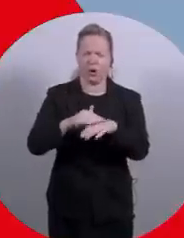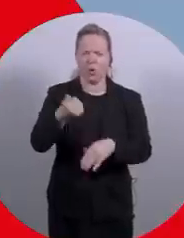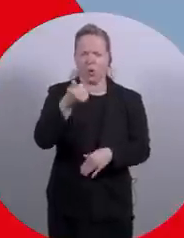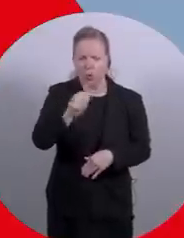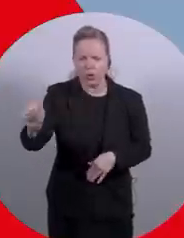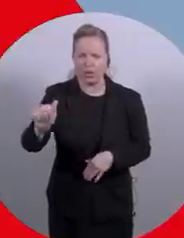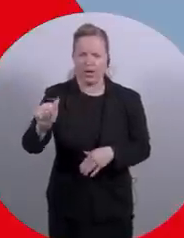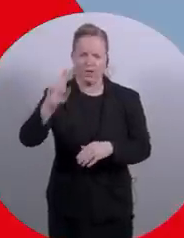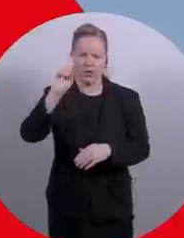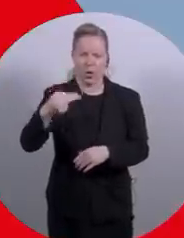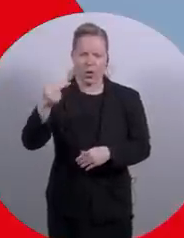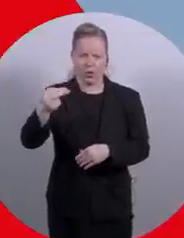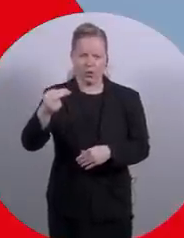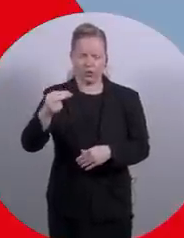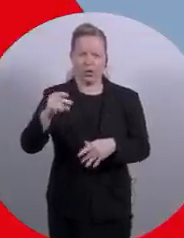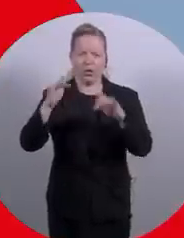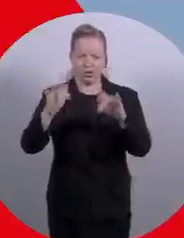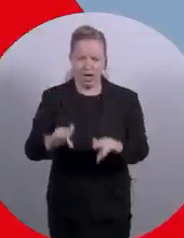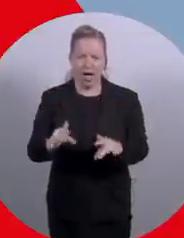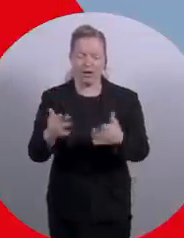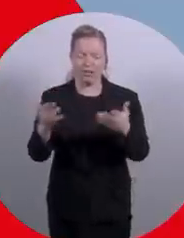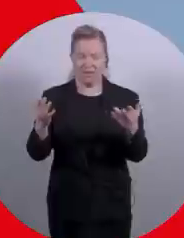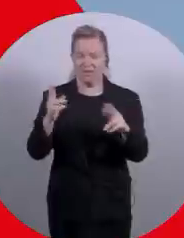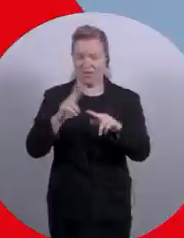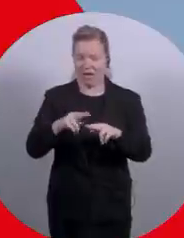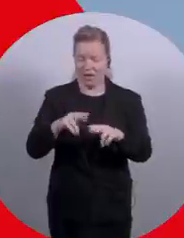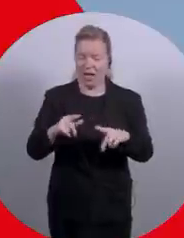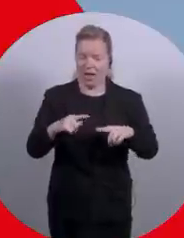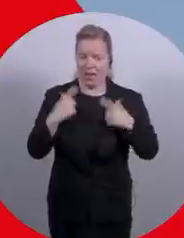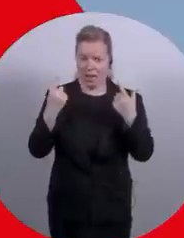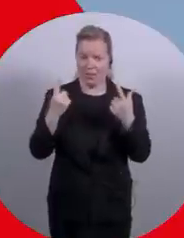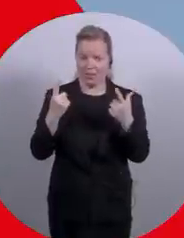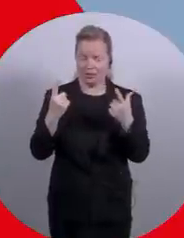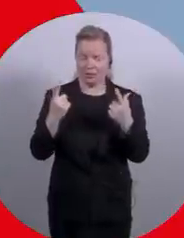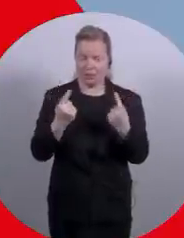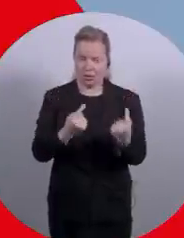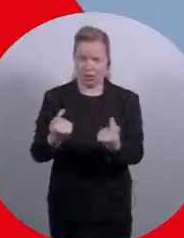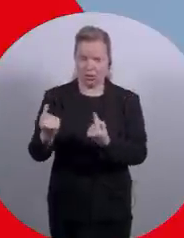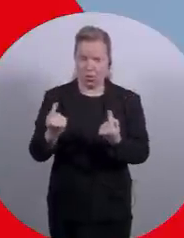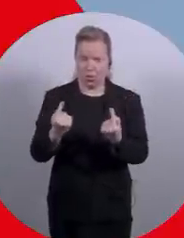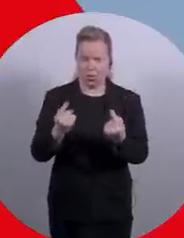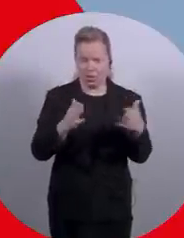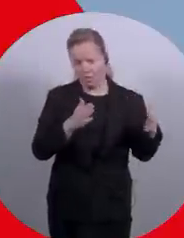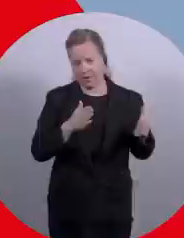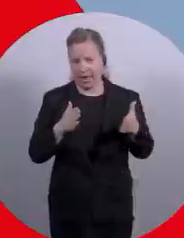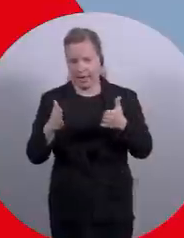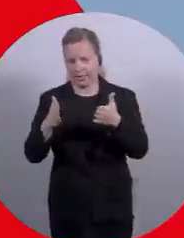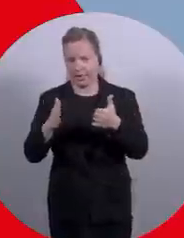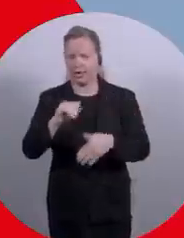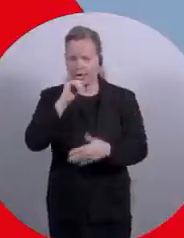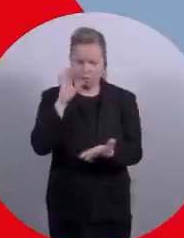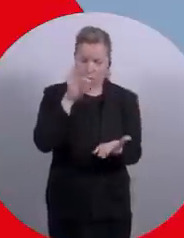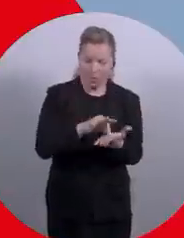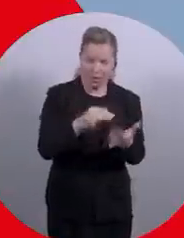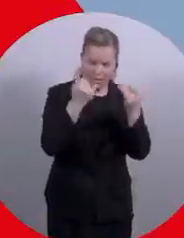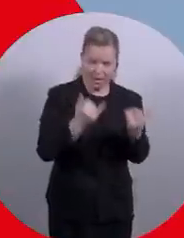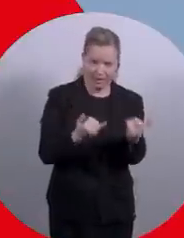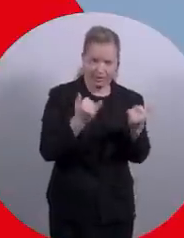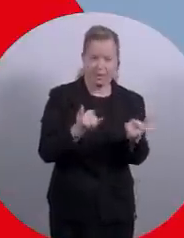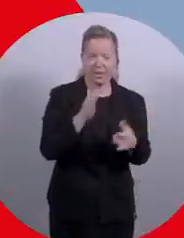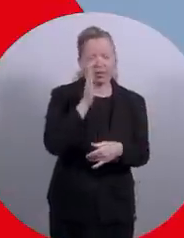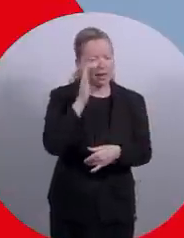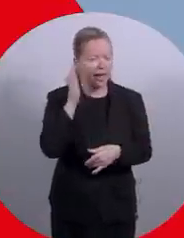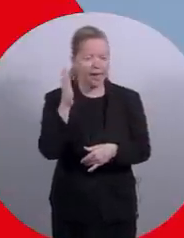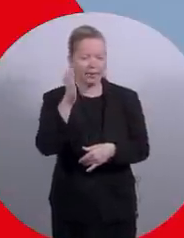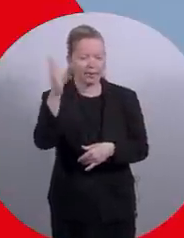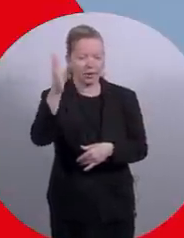und wir leben eine Situation wenn man sie das genau auch anschaut im Trend nicht für den Moment im Trend eine